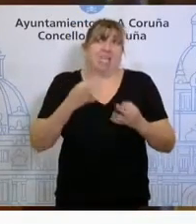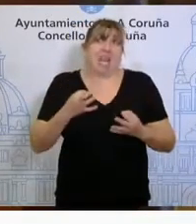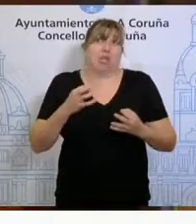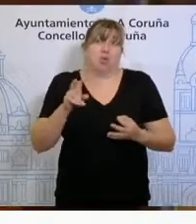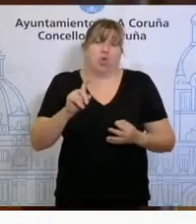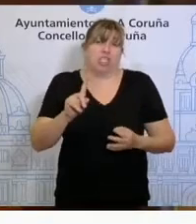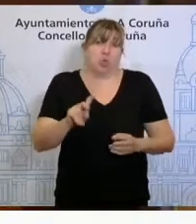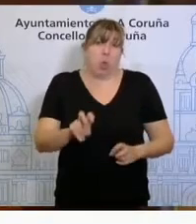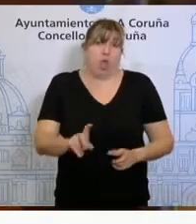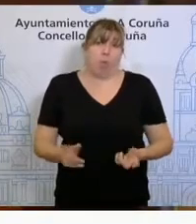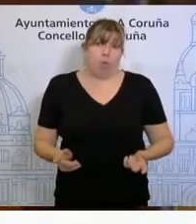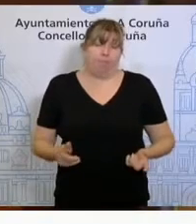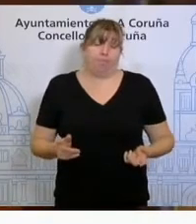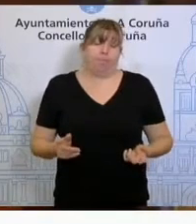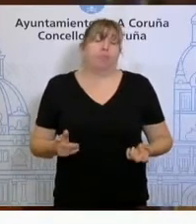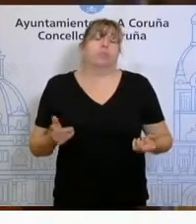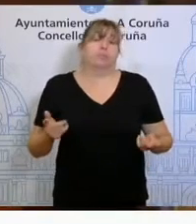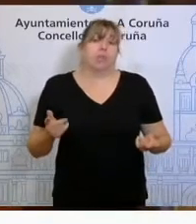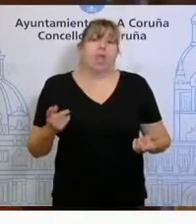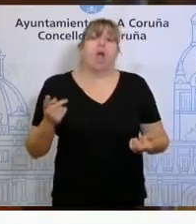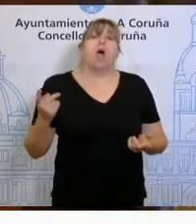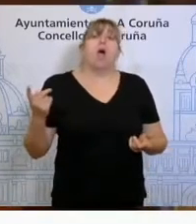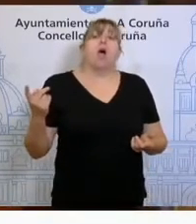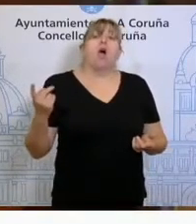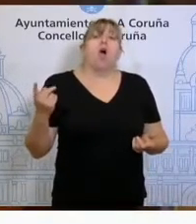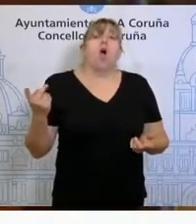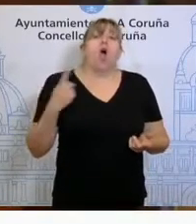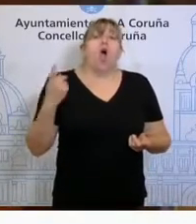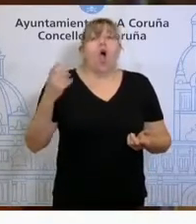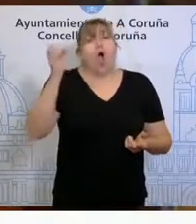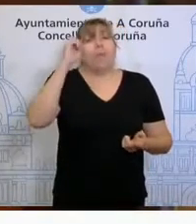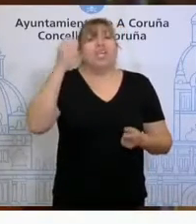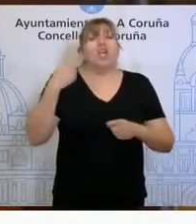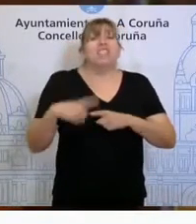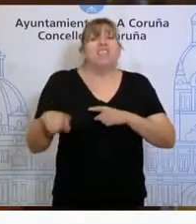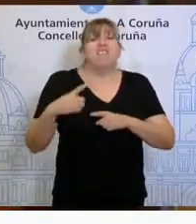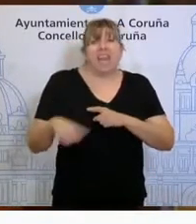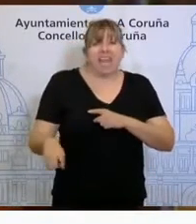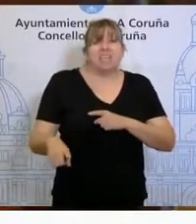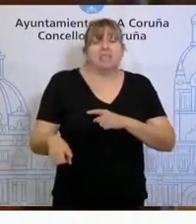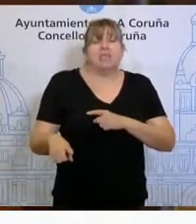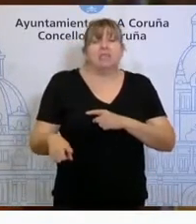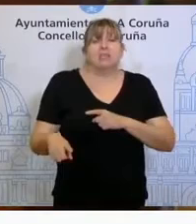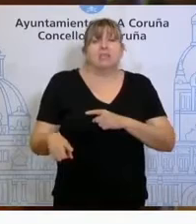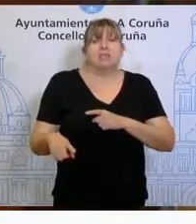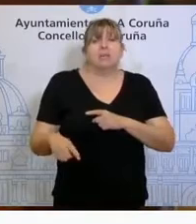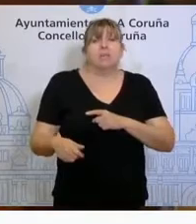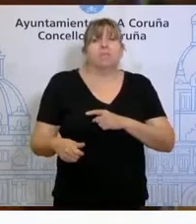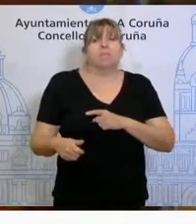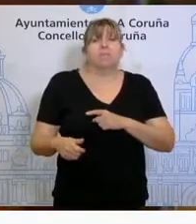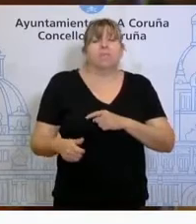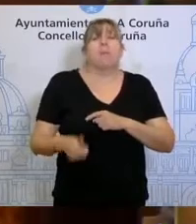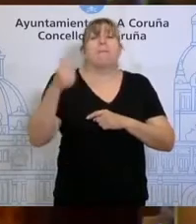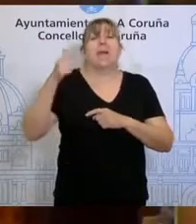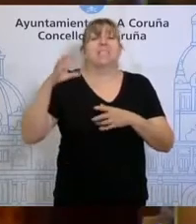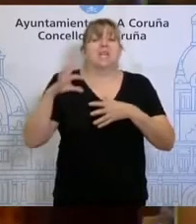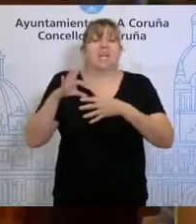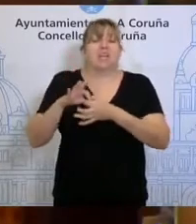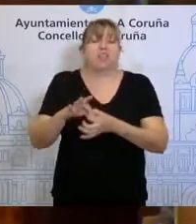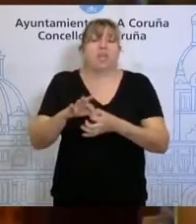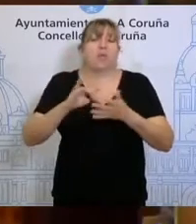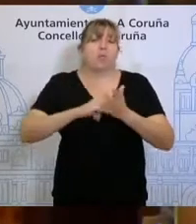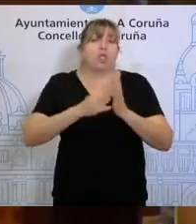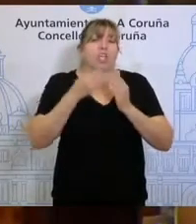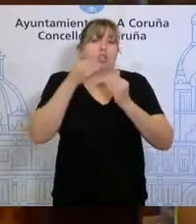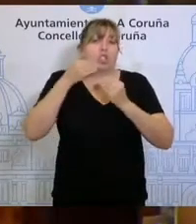que esas diferenzas se fundamentan no que foi o proxecto histórico do